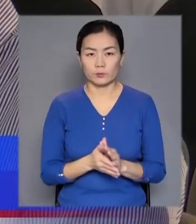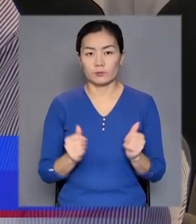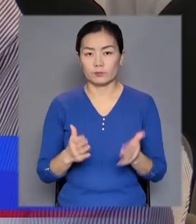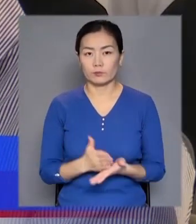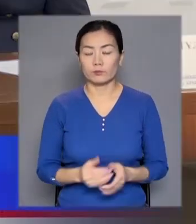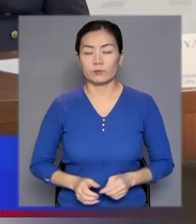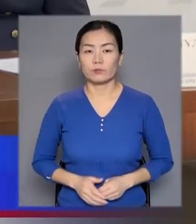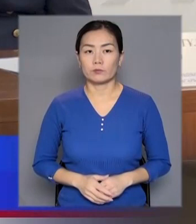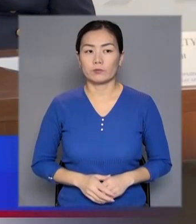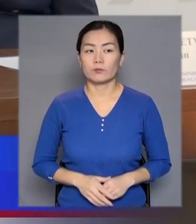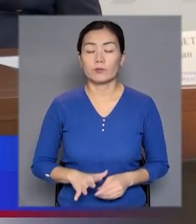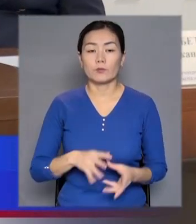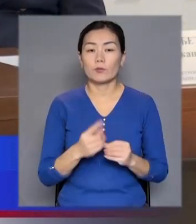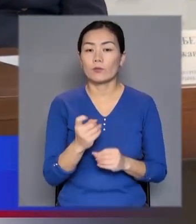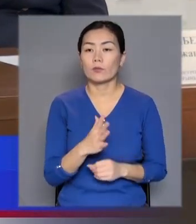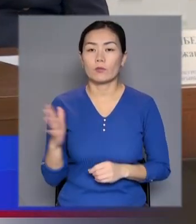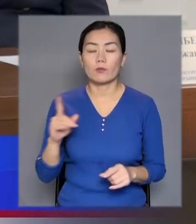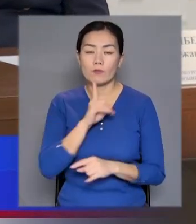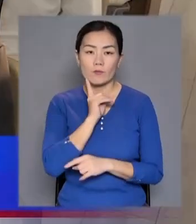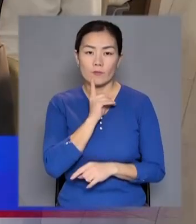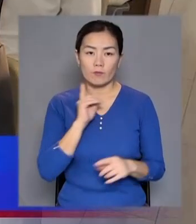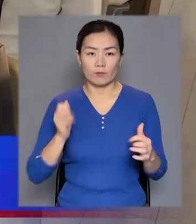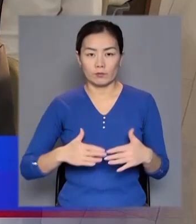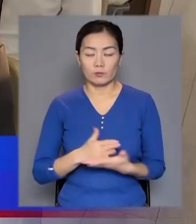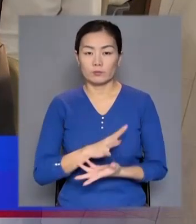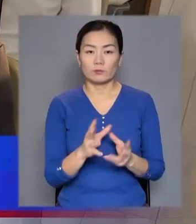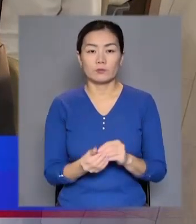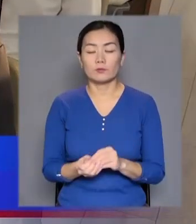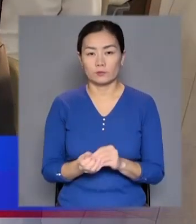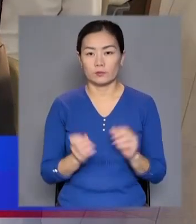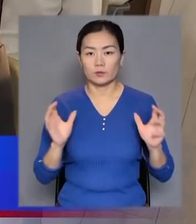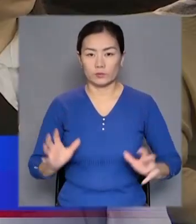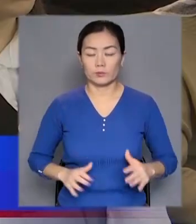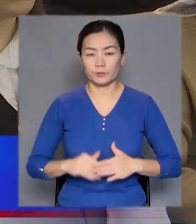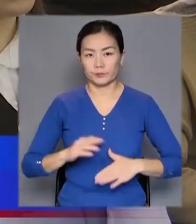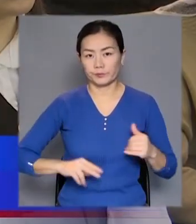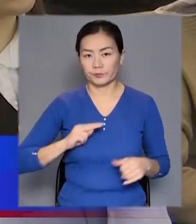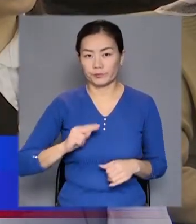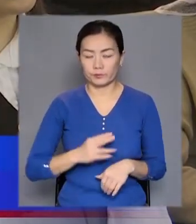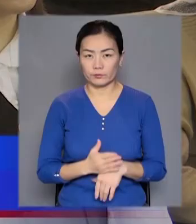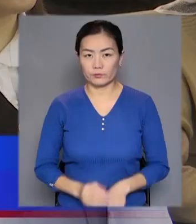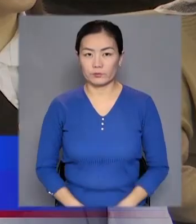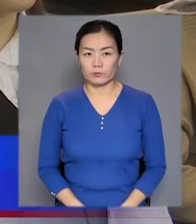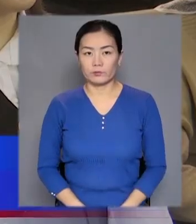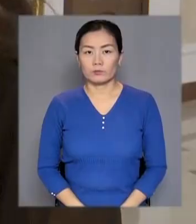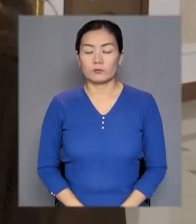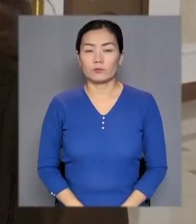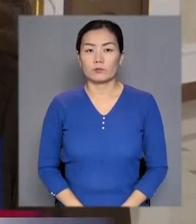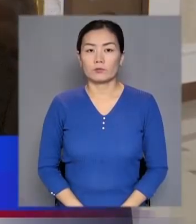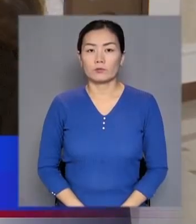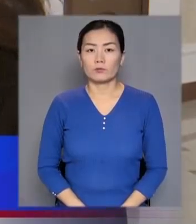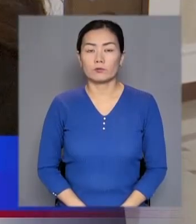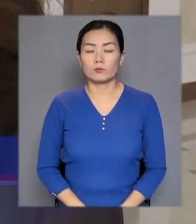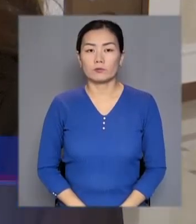арнайы ұйымдастырылып отыр. Бас аяғы 100-ге жуық студент жиналды. Олардың барлығы да заң саласында білім алушылар.